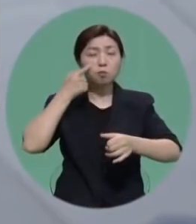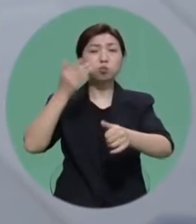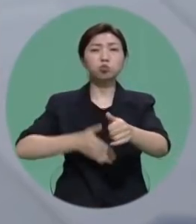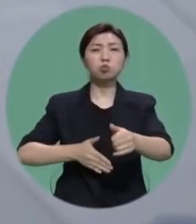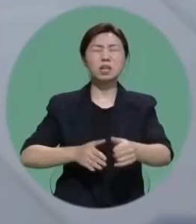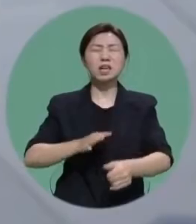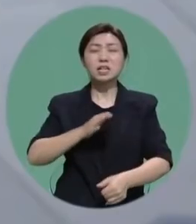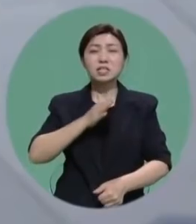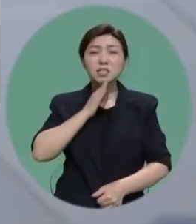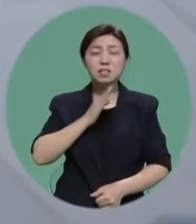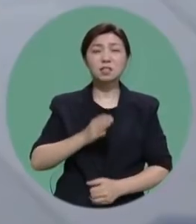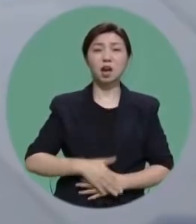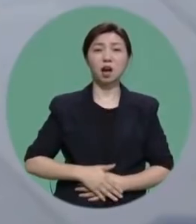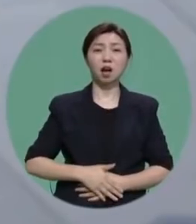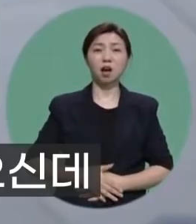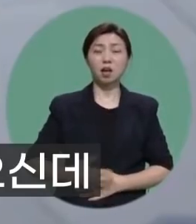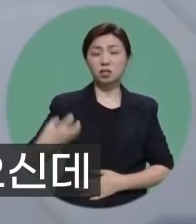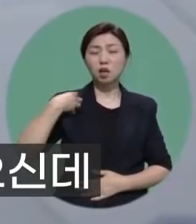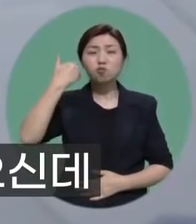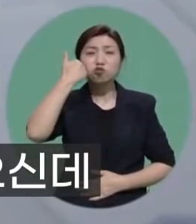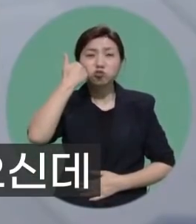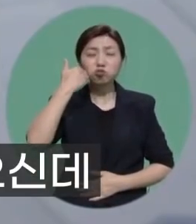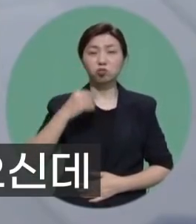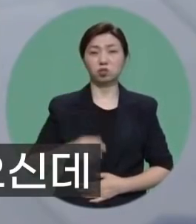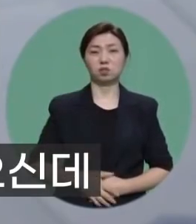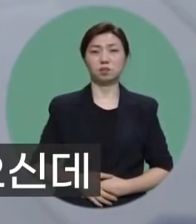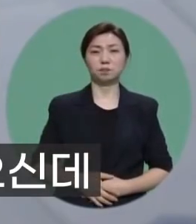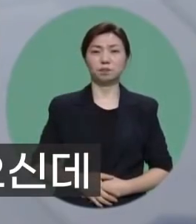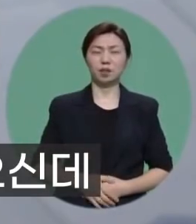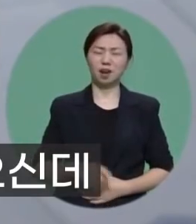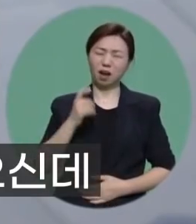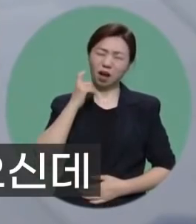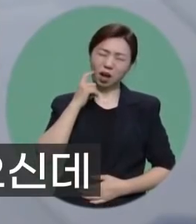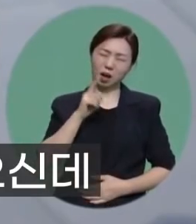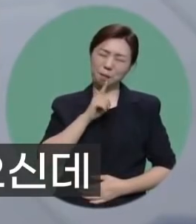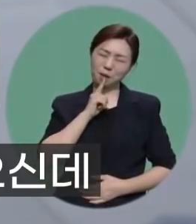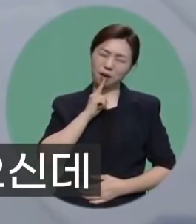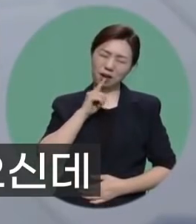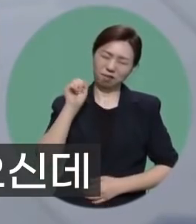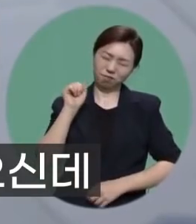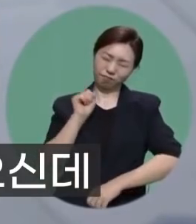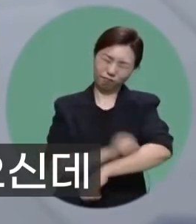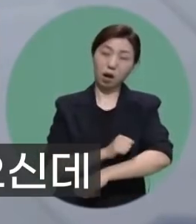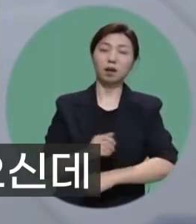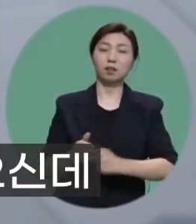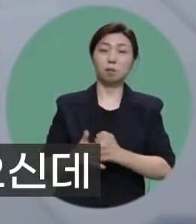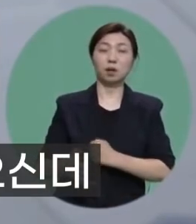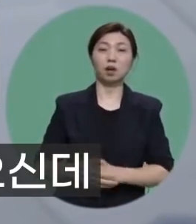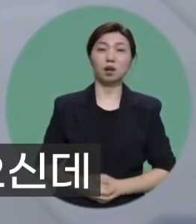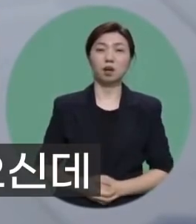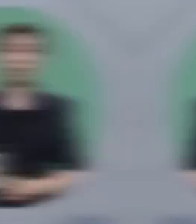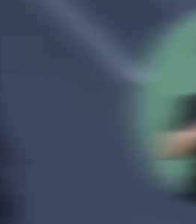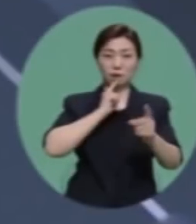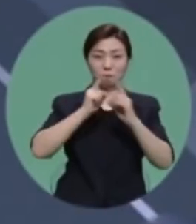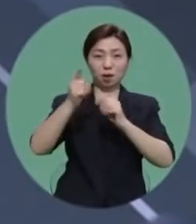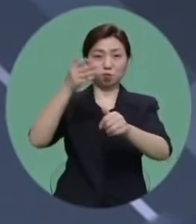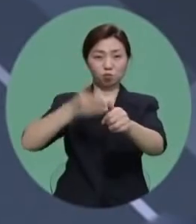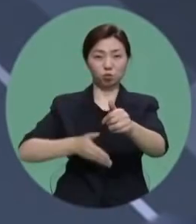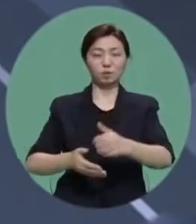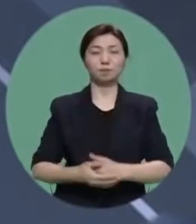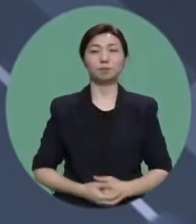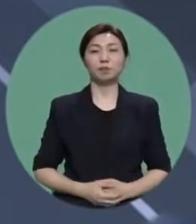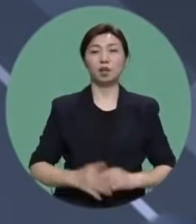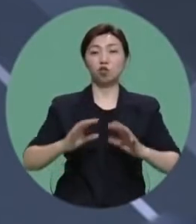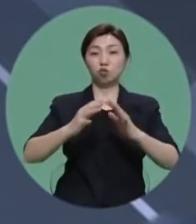네. 이제 뭐 거짓말이 워낙 달인이시다 보니까 뭐 못하는 말씀이 없으신데 아,